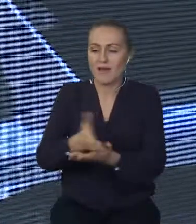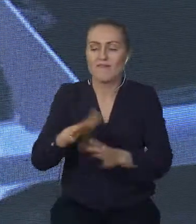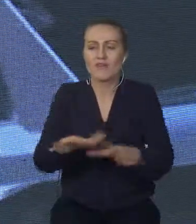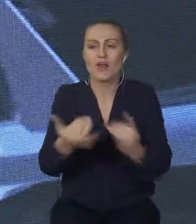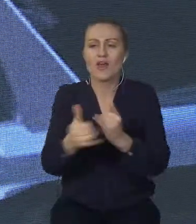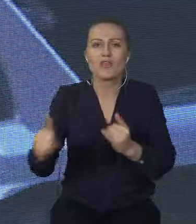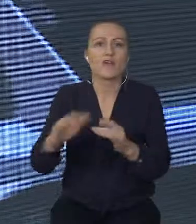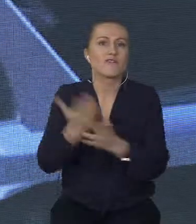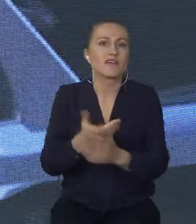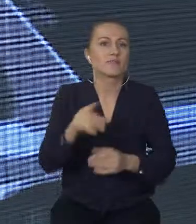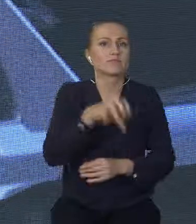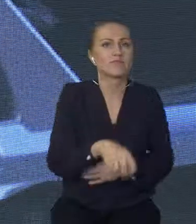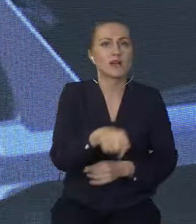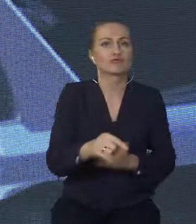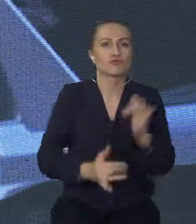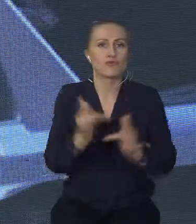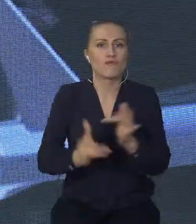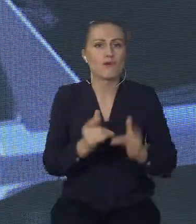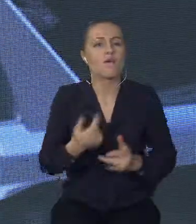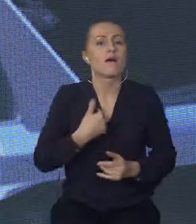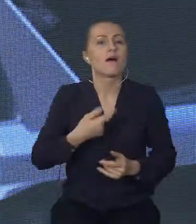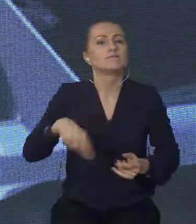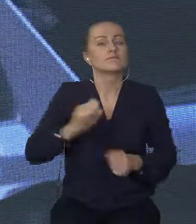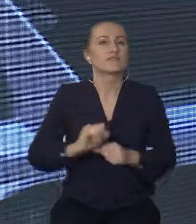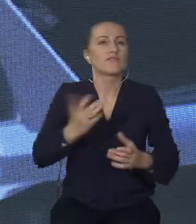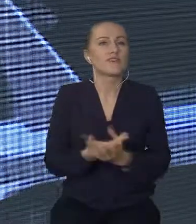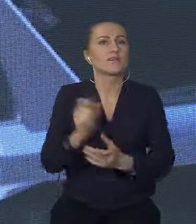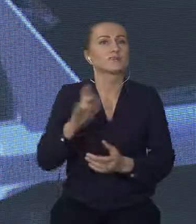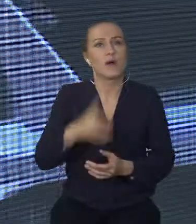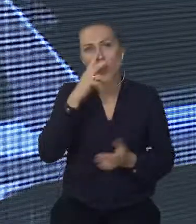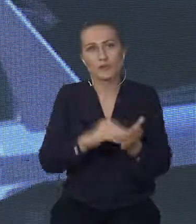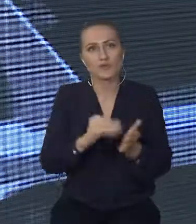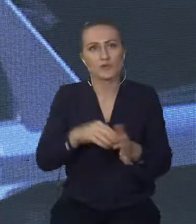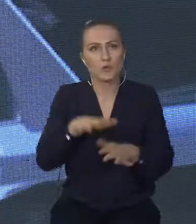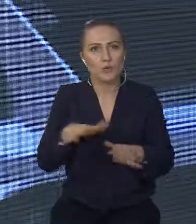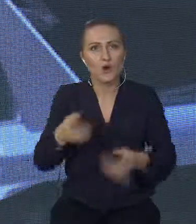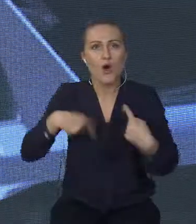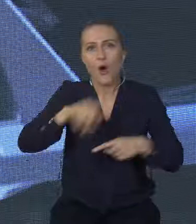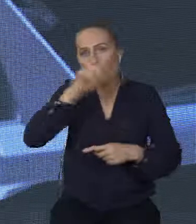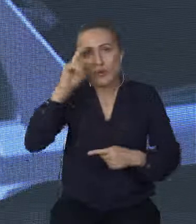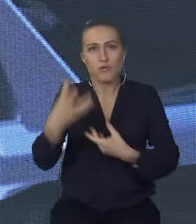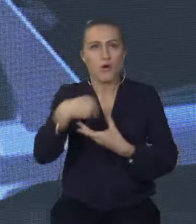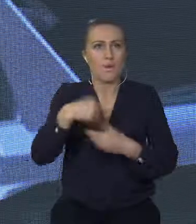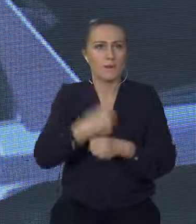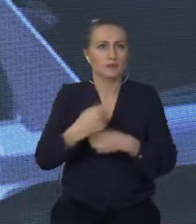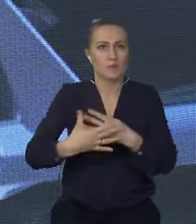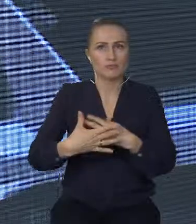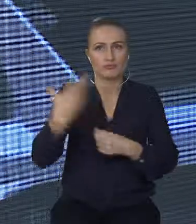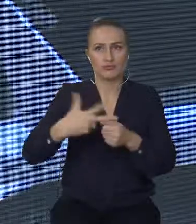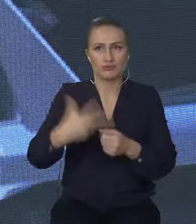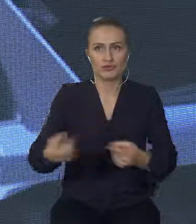rowerowej. Jesteśmy firmą, która ma duże doświadczenie i osoby, które u nas pracują, prawie 30